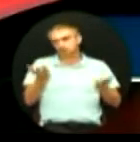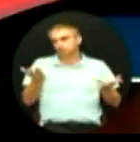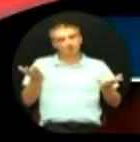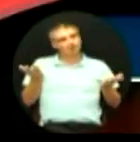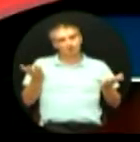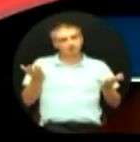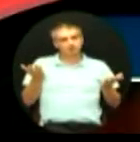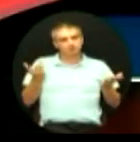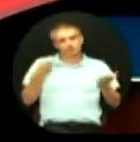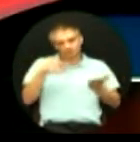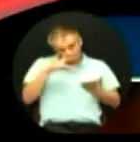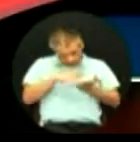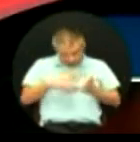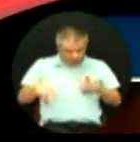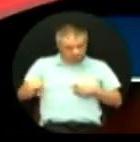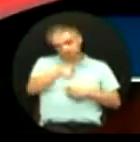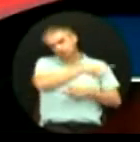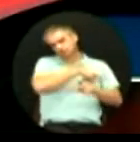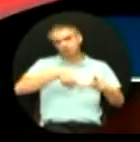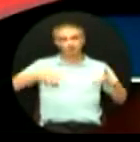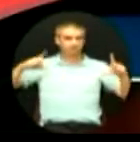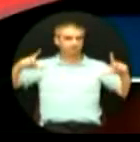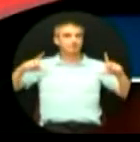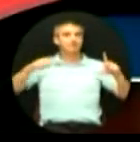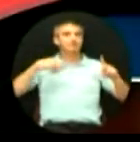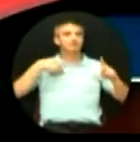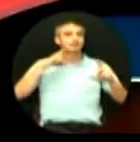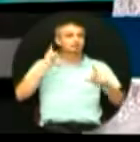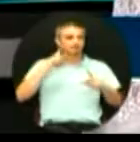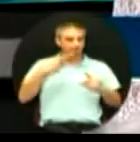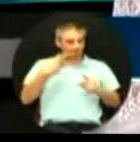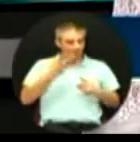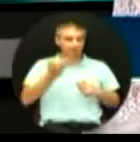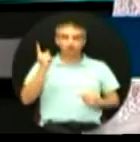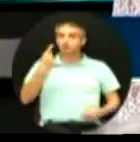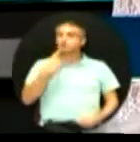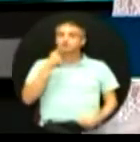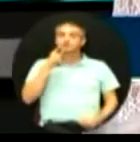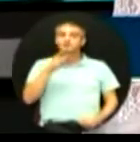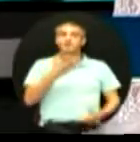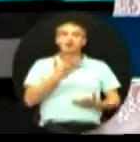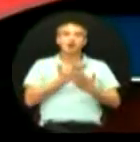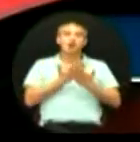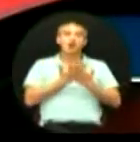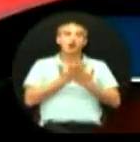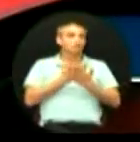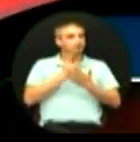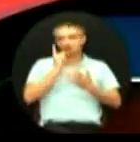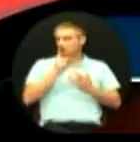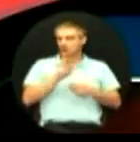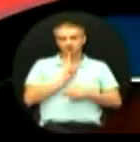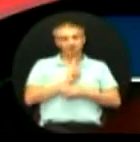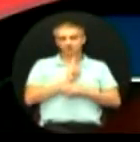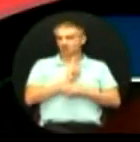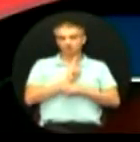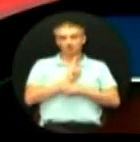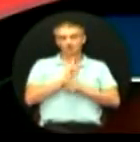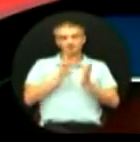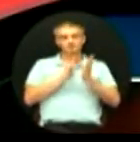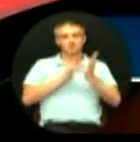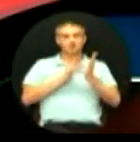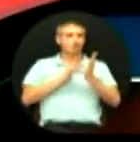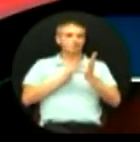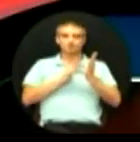כנראה, כי זה נמצא בתוך המרחב הזה שעליו... אז אנחנו נצטרך למצוא את הדרך. הוא אומר, זאת ההוכחה, שלא צריך לשריין